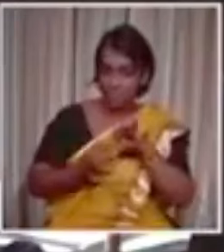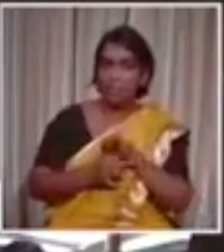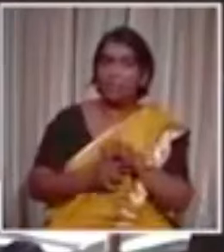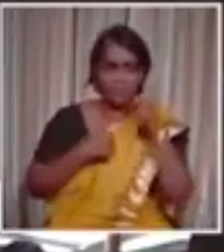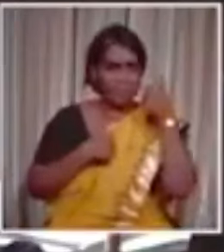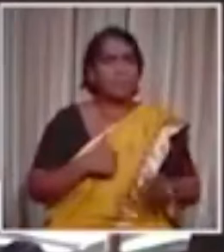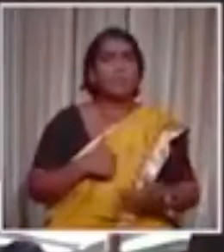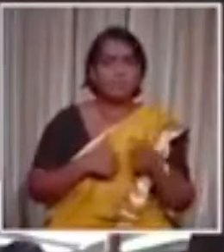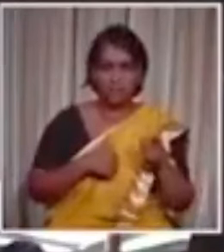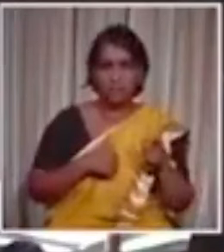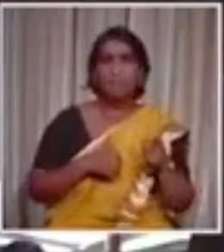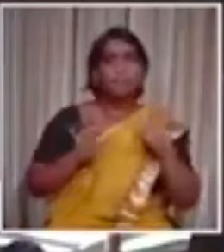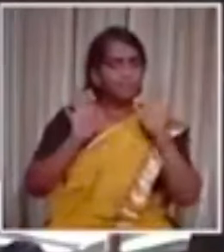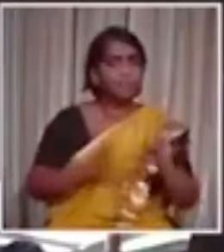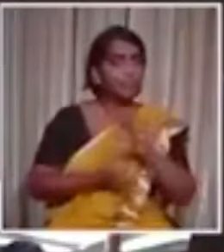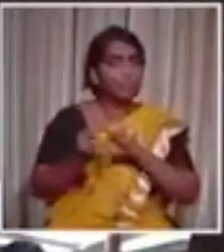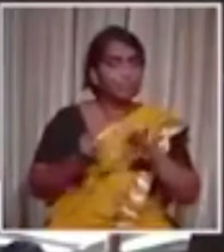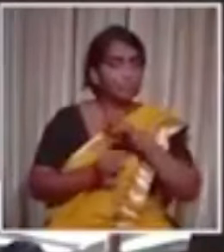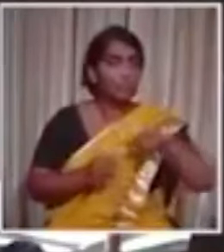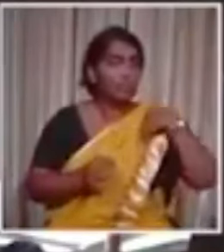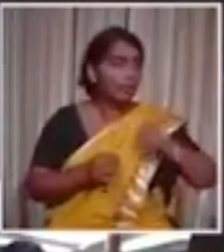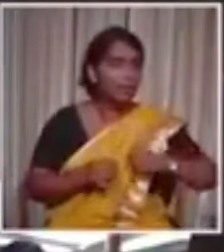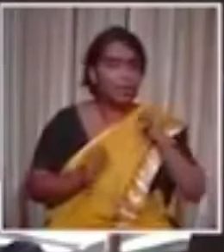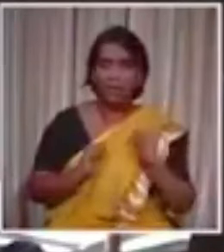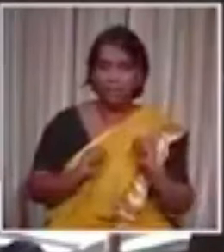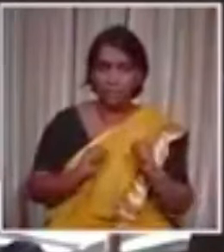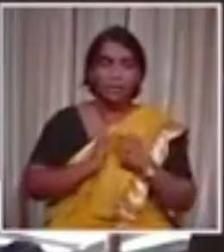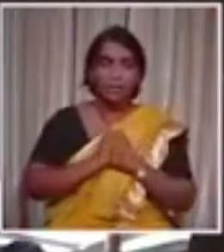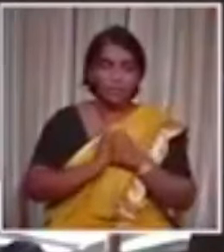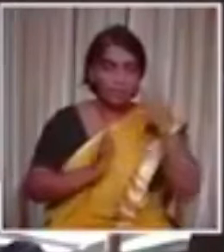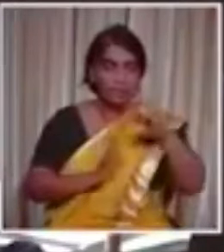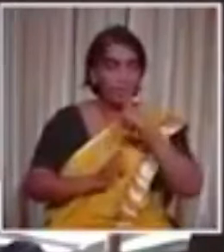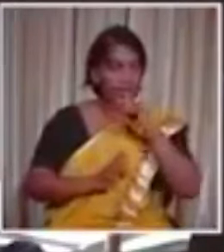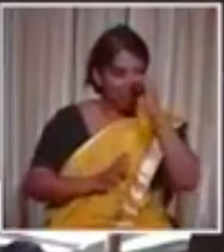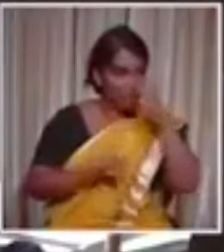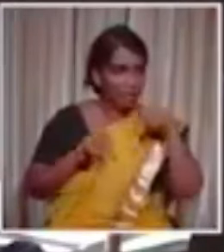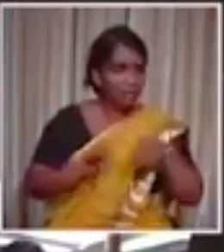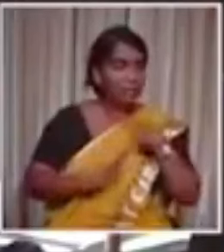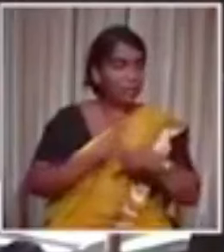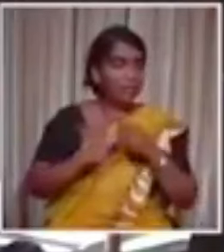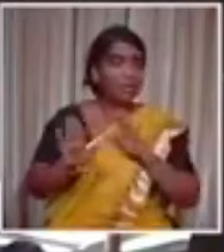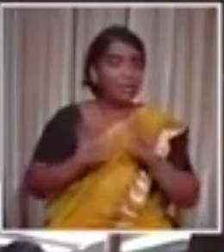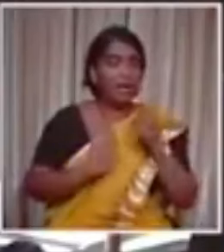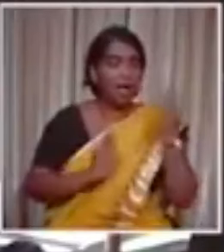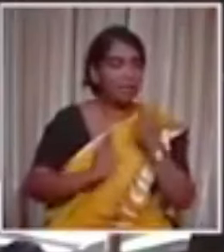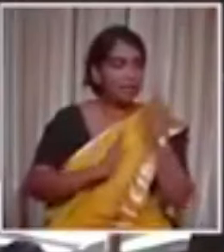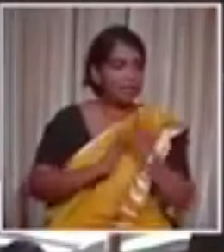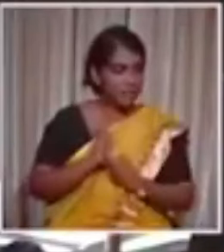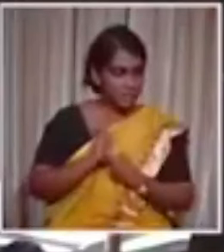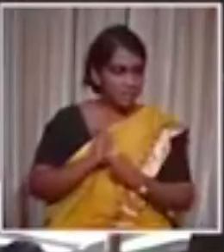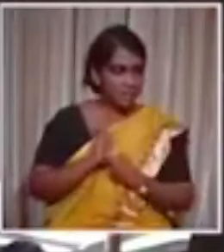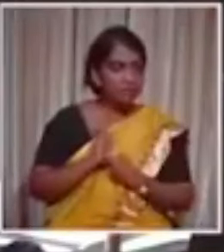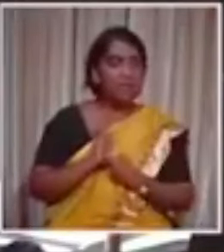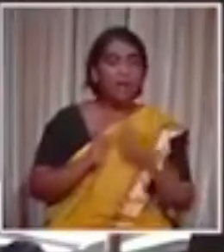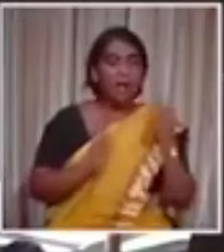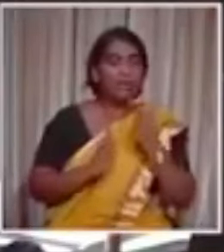වැදගත්. හැබැයි ප්‍රජාතන්ත්‍රවාදයේ මූලික දේ මොකද්ද? ගරු නියෝජකතාවනක අදත් අපේ රට පාලනය වෙන්නේ හදිස් නීති යටතේ. හදිස් නීති